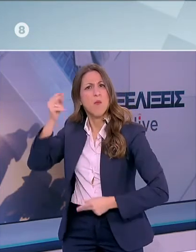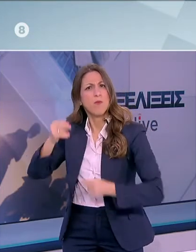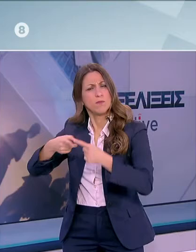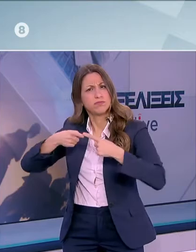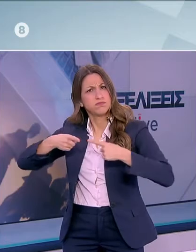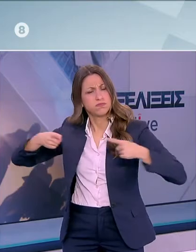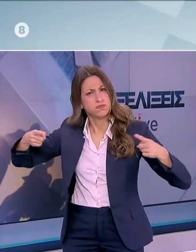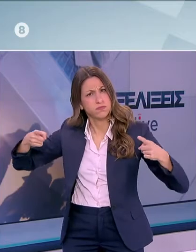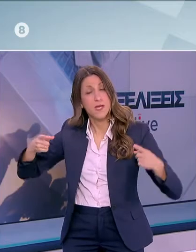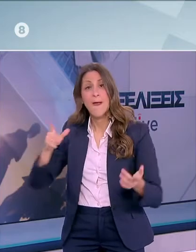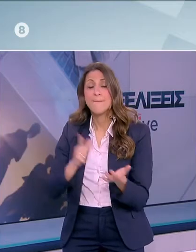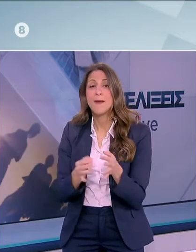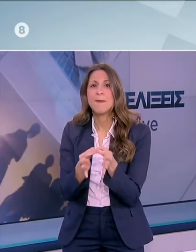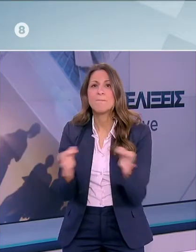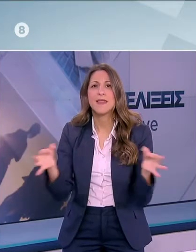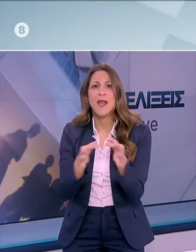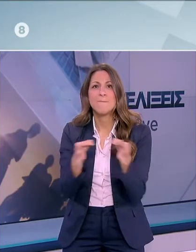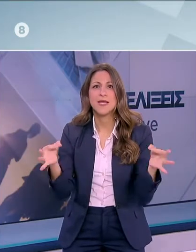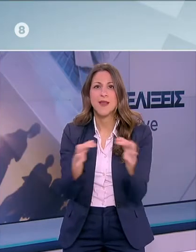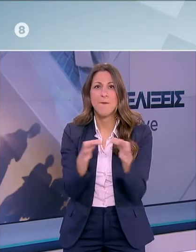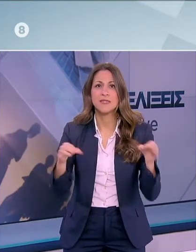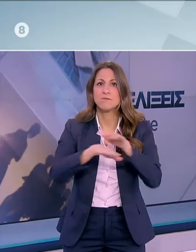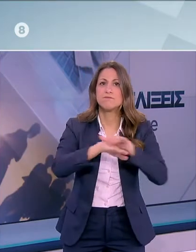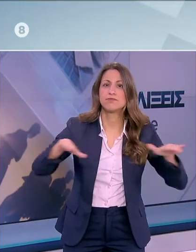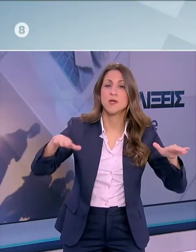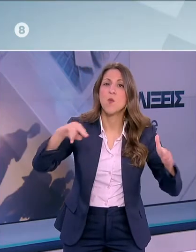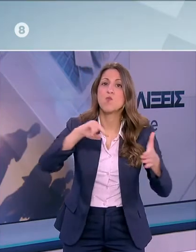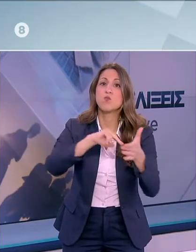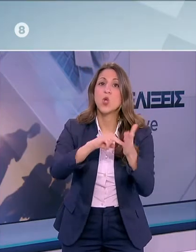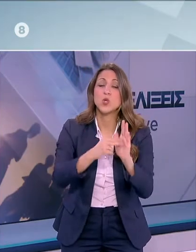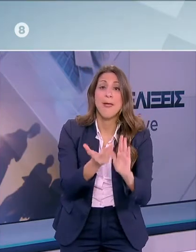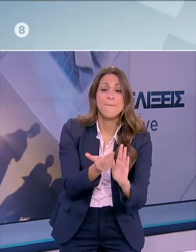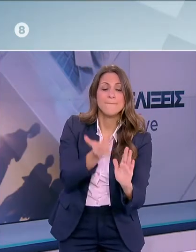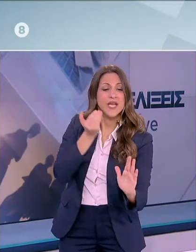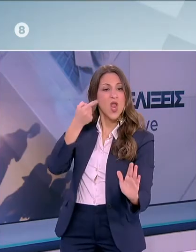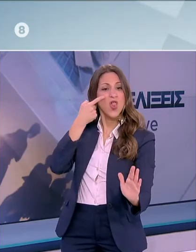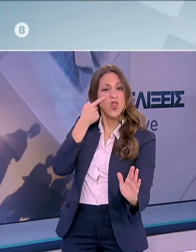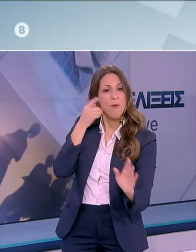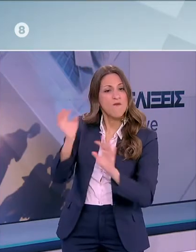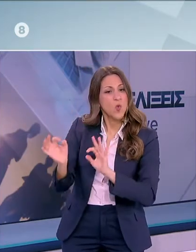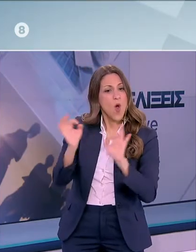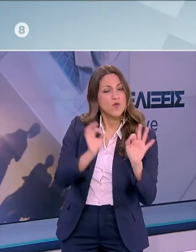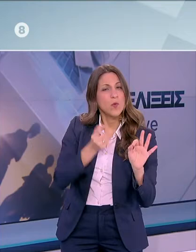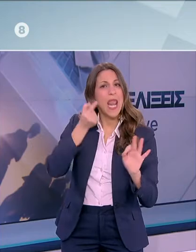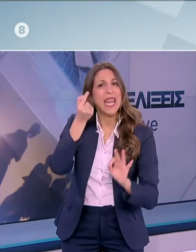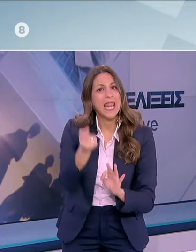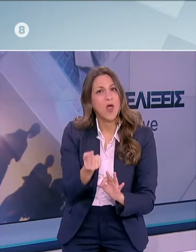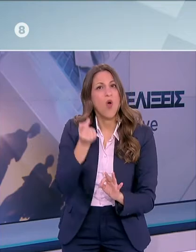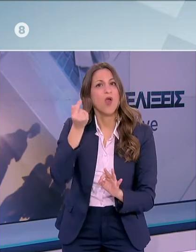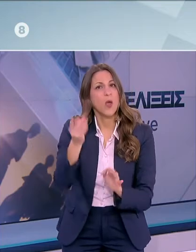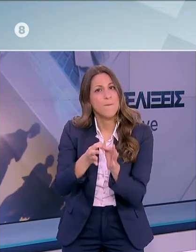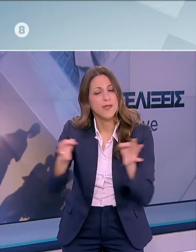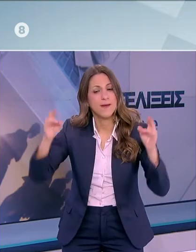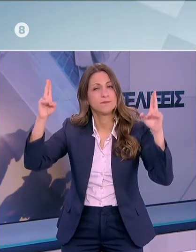θυσιαστεί η προσπάθεια όλων μας. Τα μέτρα πρέπει να λαμβάνονται σταδιακά, θα αξιολογούνται για κάποιο χρονικό διάστημα, πριν ληφθούν